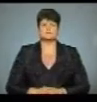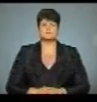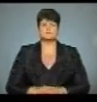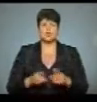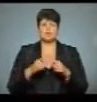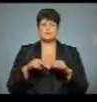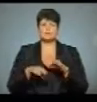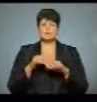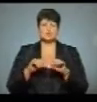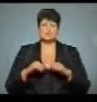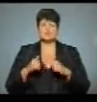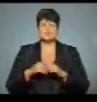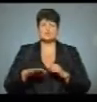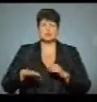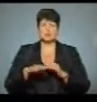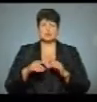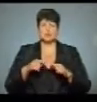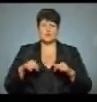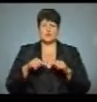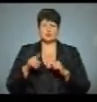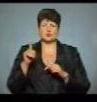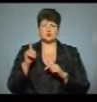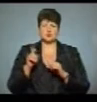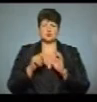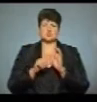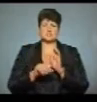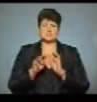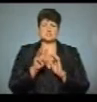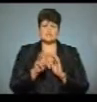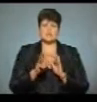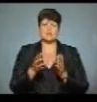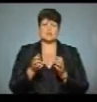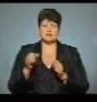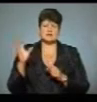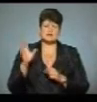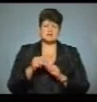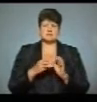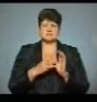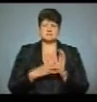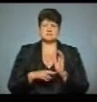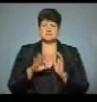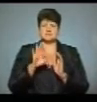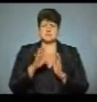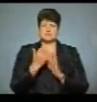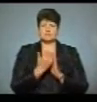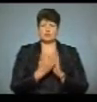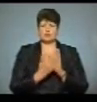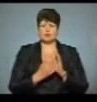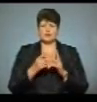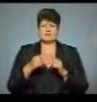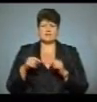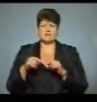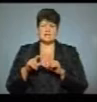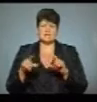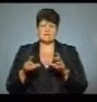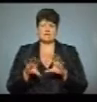Окружна виборча комісія територіального виборчого округу номер 163 прийняла всі 85 протоколів від дільничних